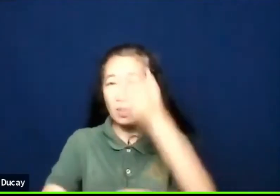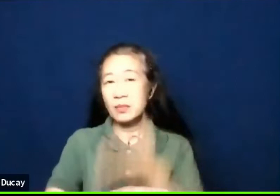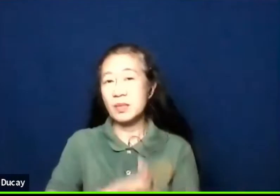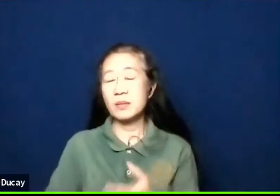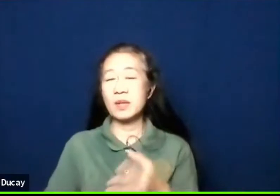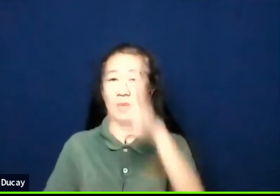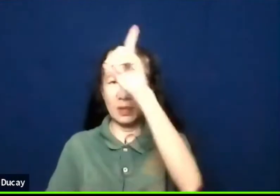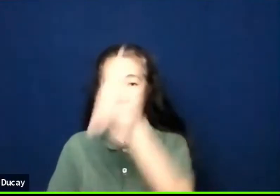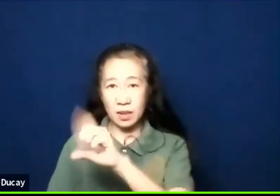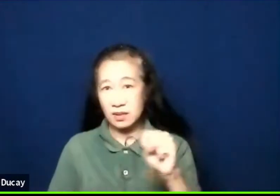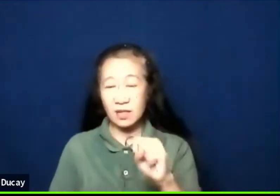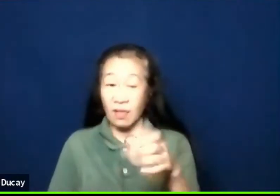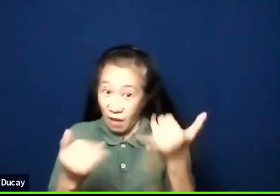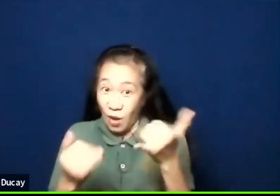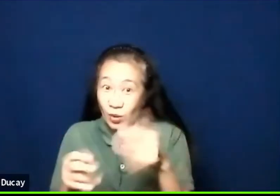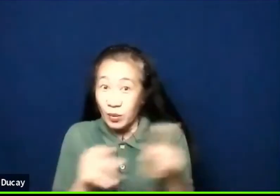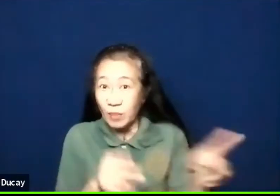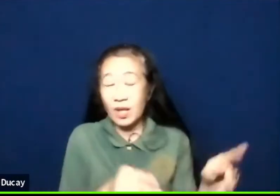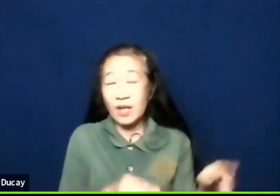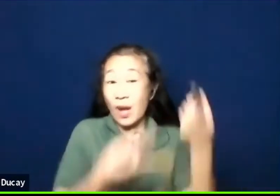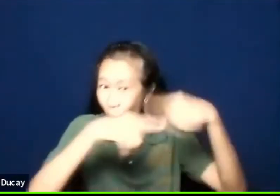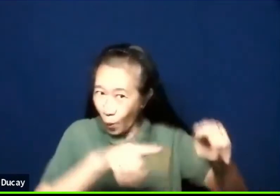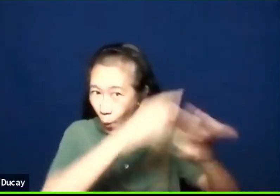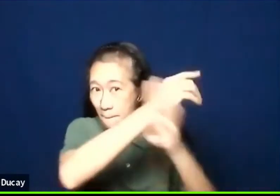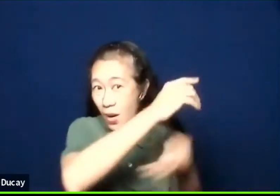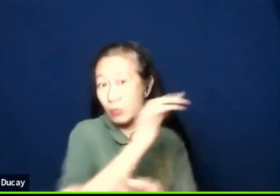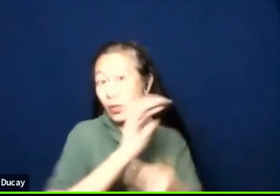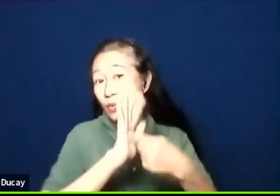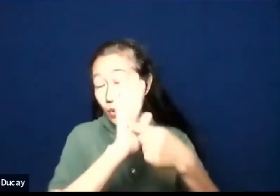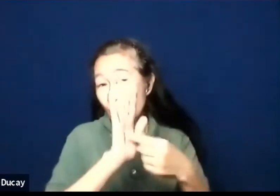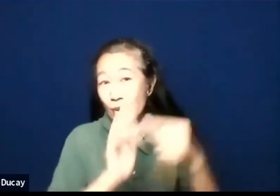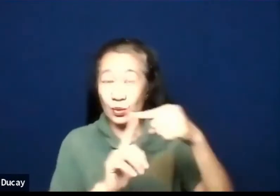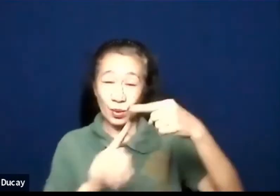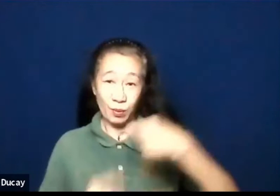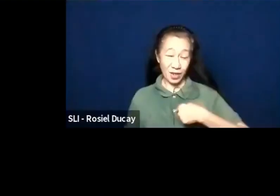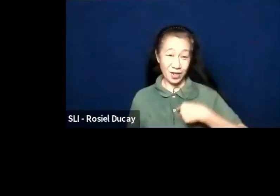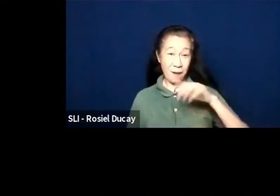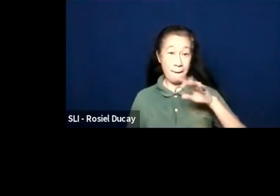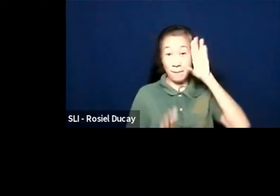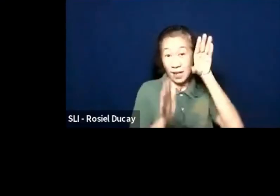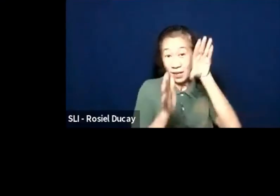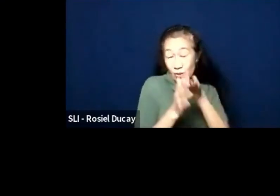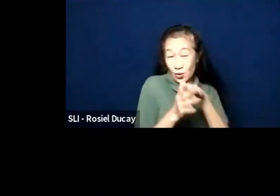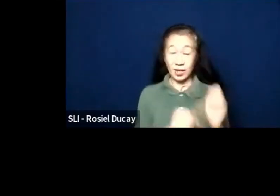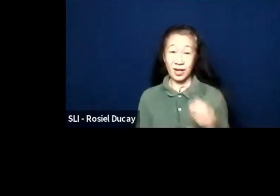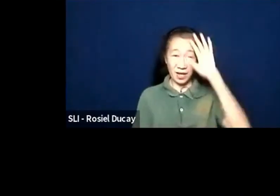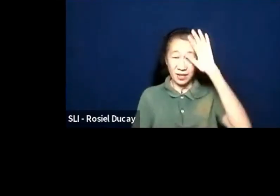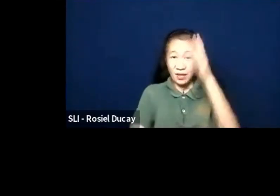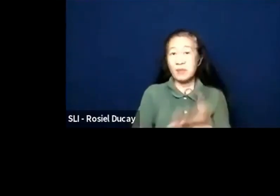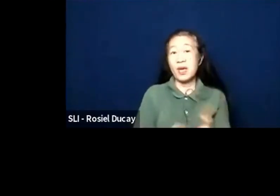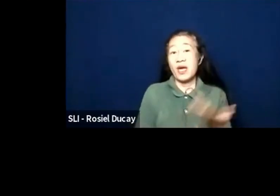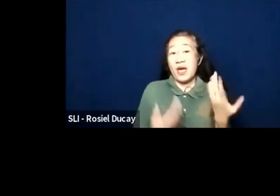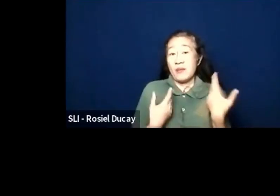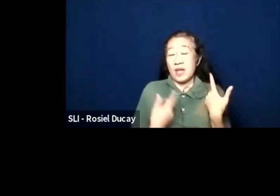ngayon, naghahanda na ng go bag niya. Pinakita sa akin yung picture ng kanyang anak, no, na may go bag